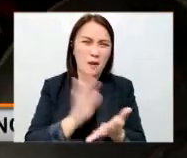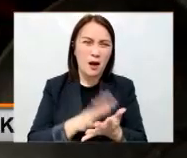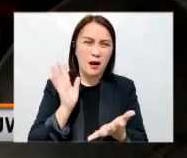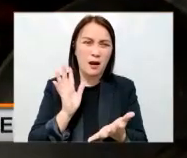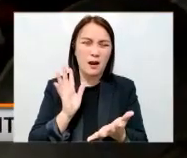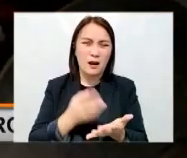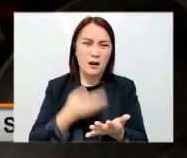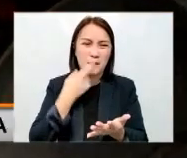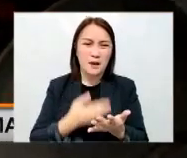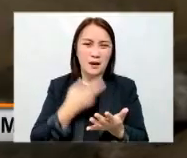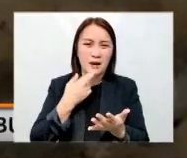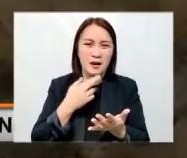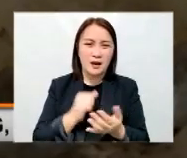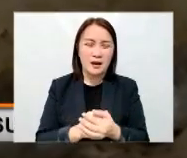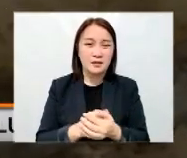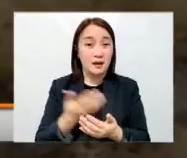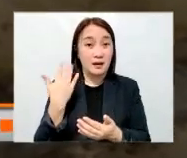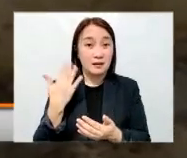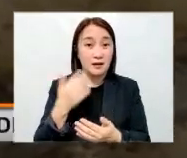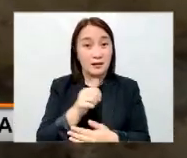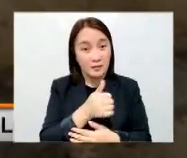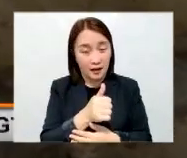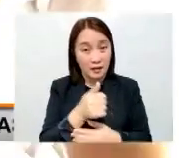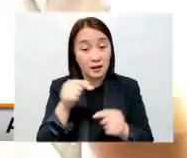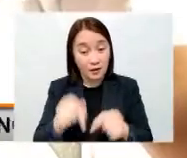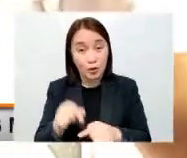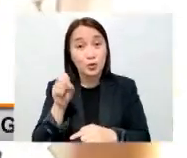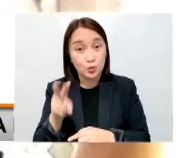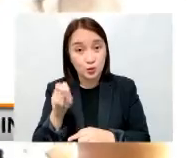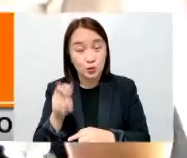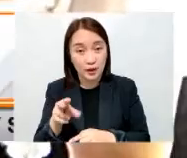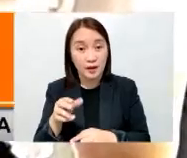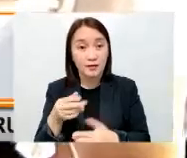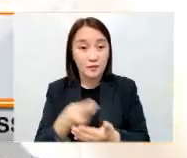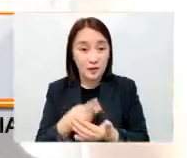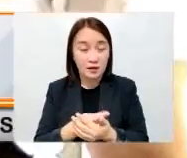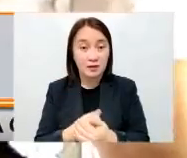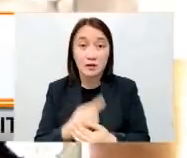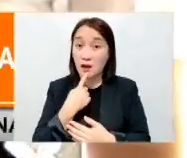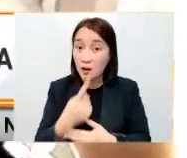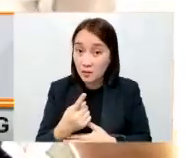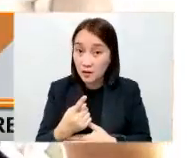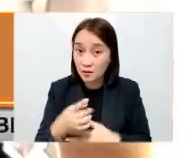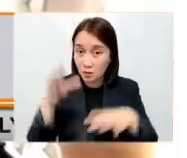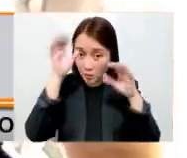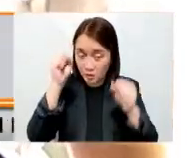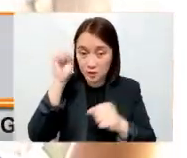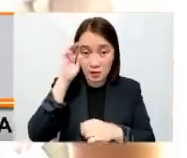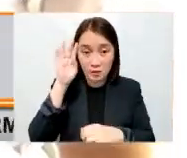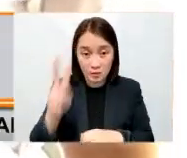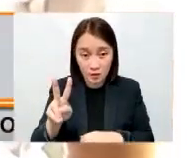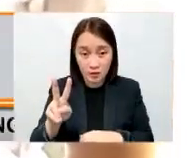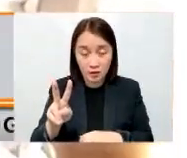sa dating 10 piso, 12 pesos na ito ngayon. Sabi ni BBM, di ba? Hanggang ngayon, bababa ang